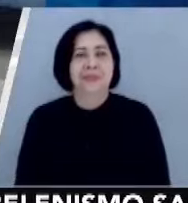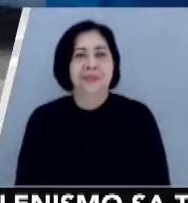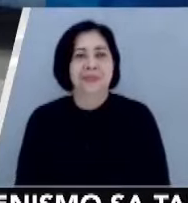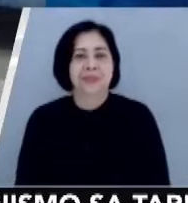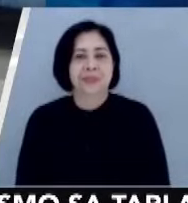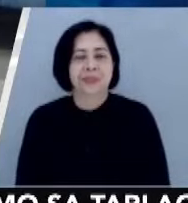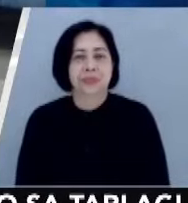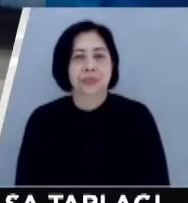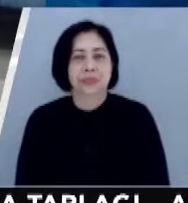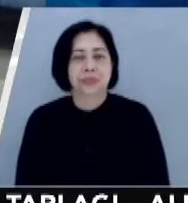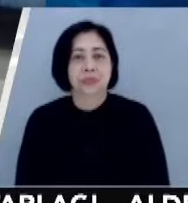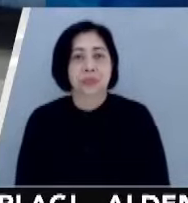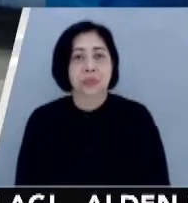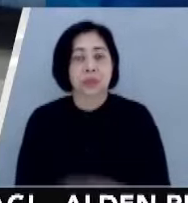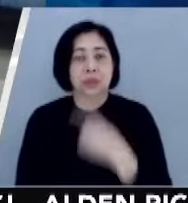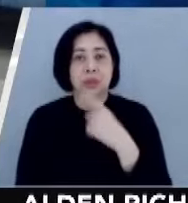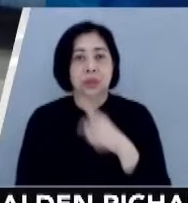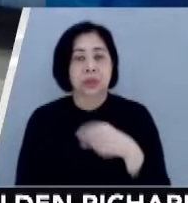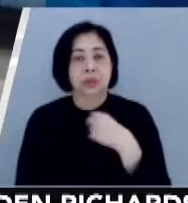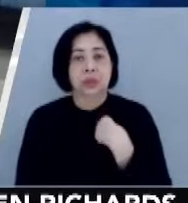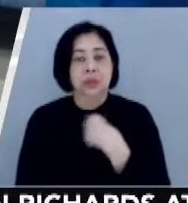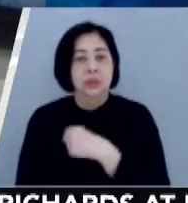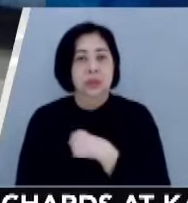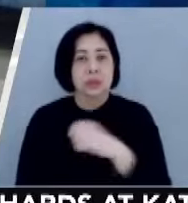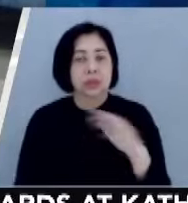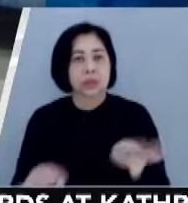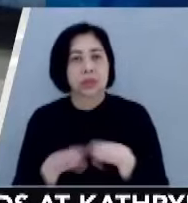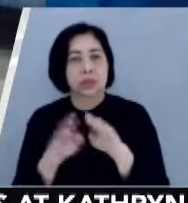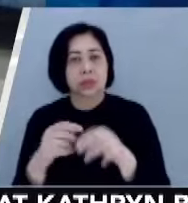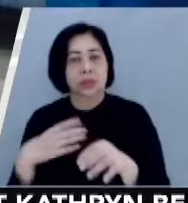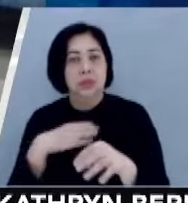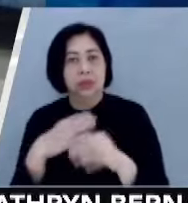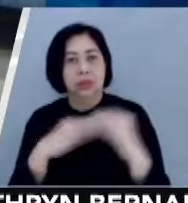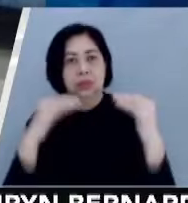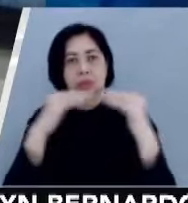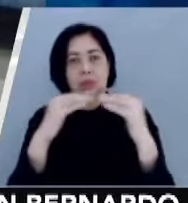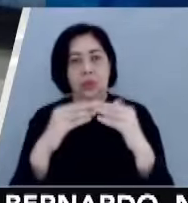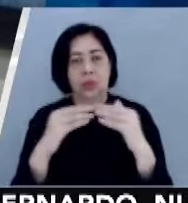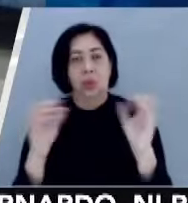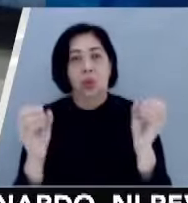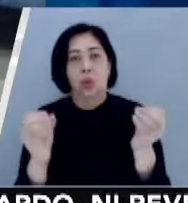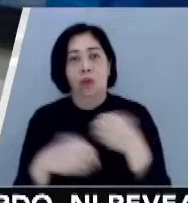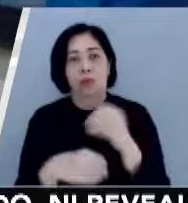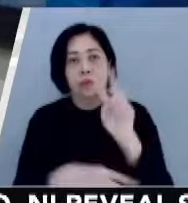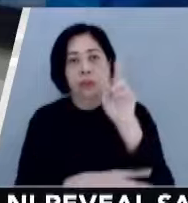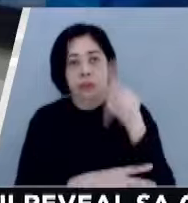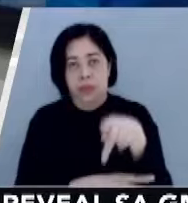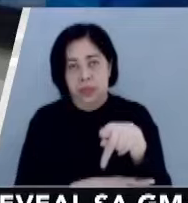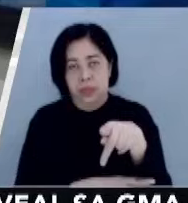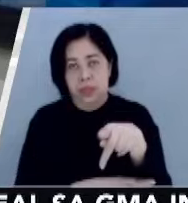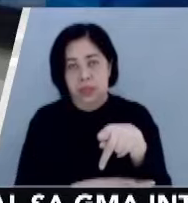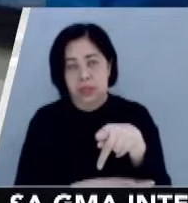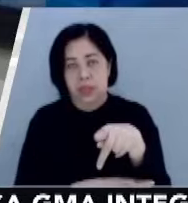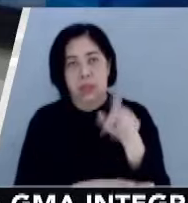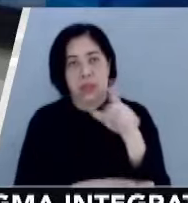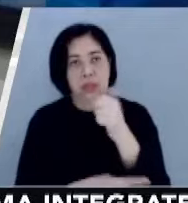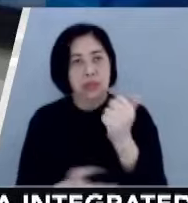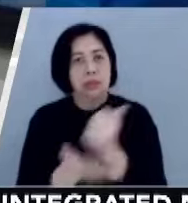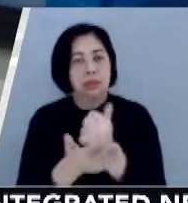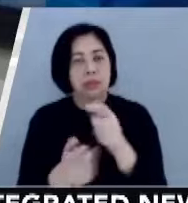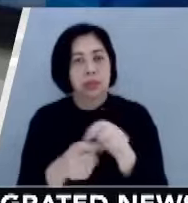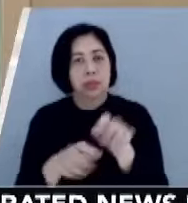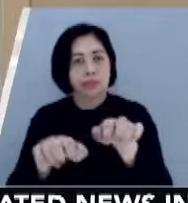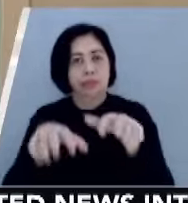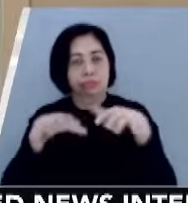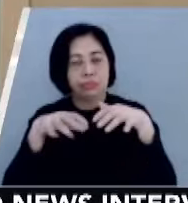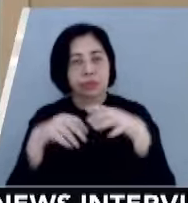Ipinantay ng Senado sa inilaan ng Kamara ang 2025 budget ng Office of the Vice President o OVP na inaprubahan sa plenaryo.